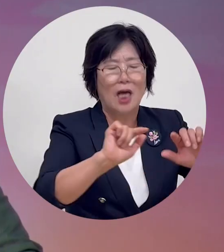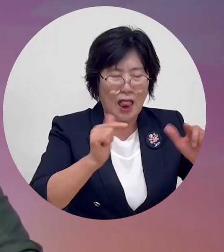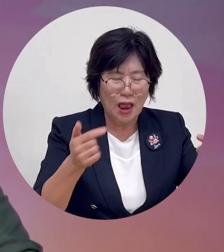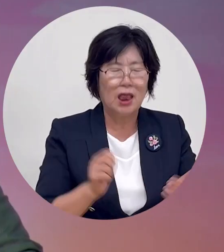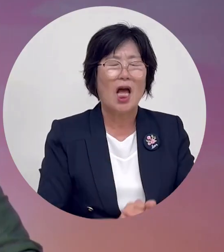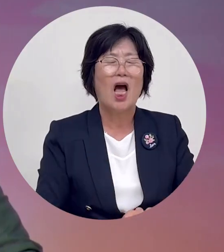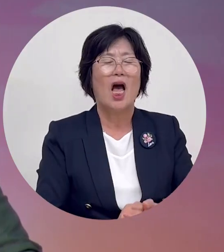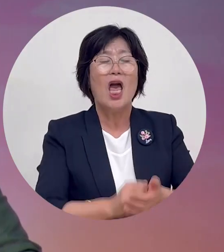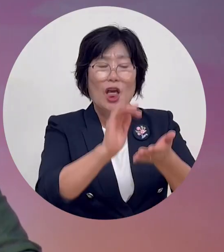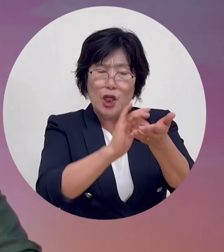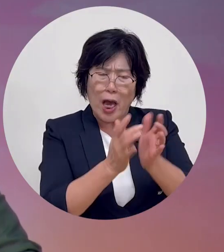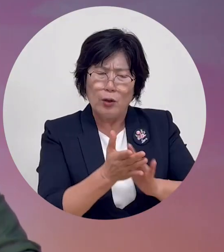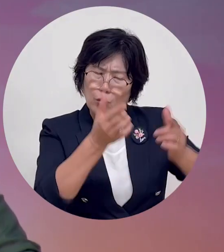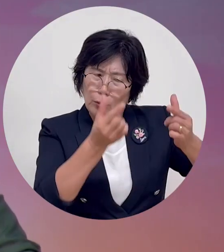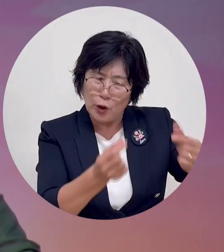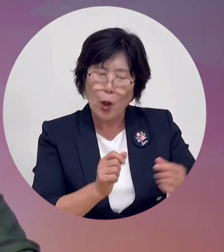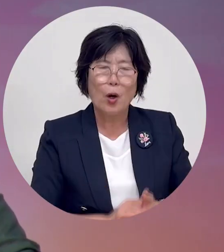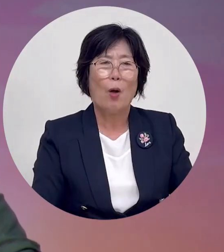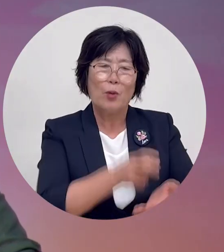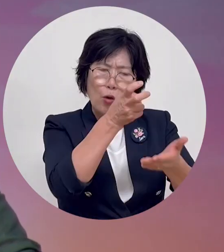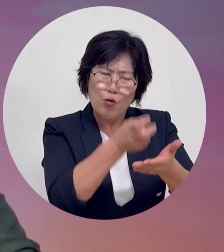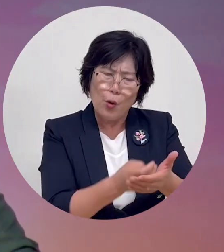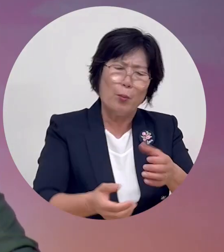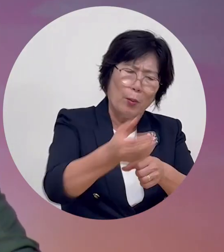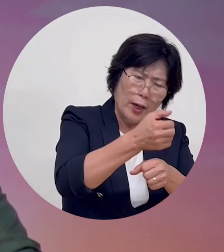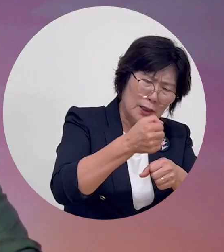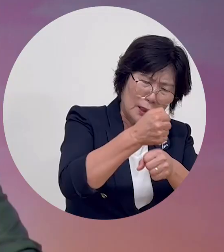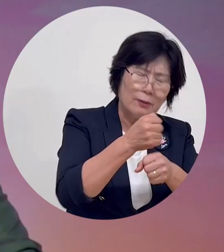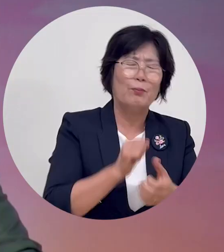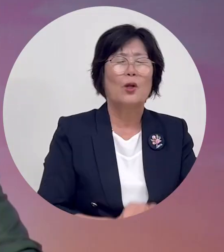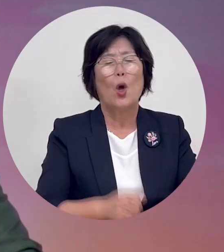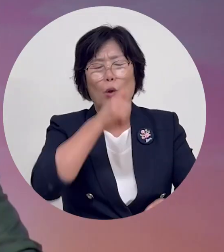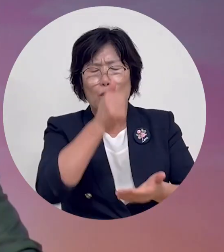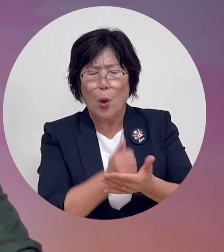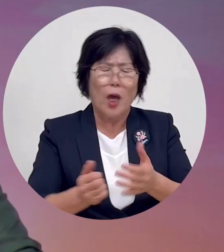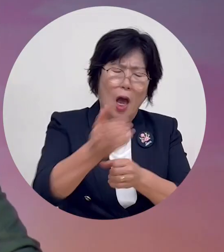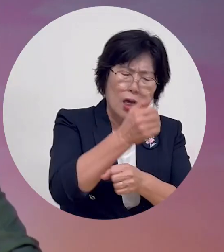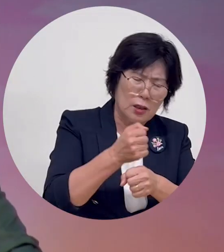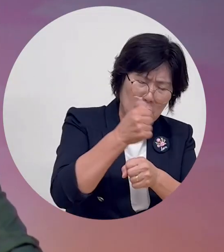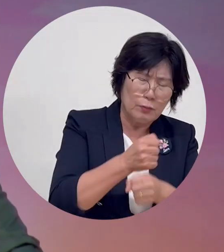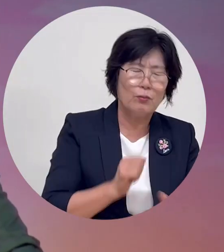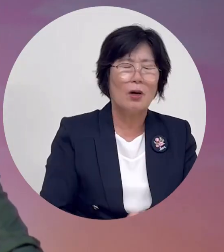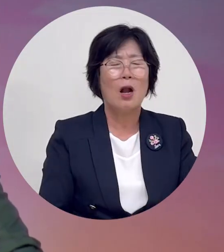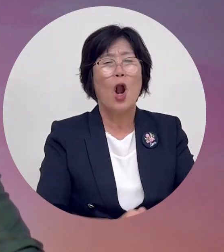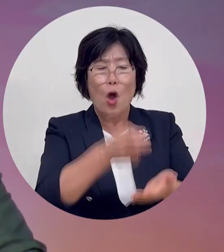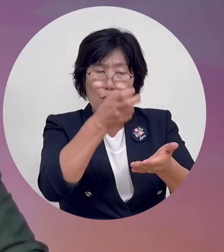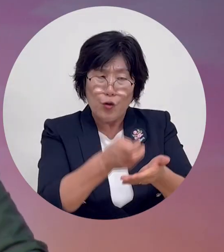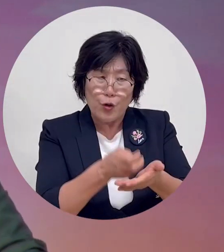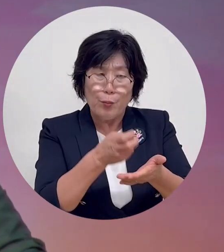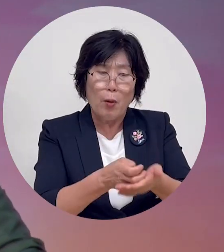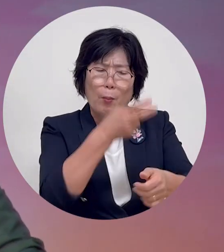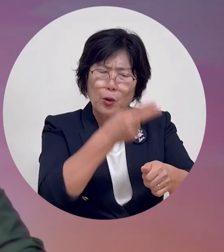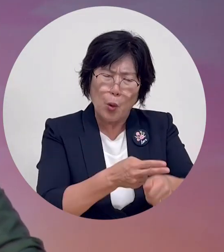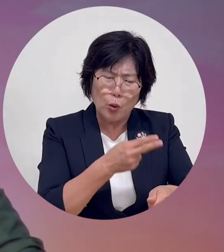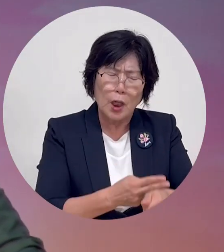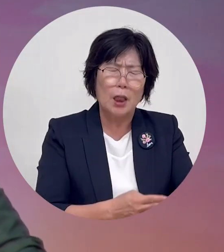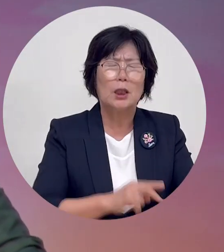예수님처럼 율법의 짐, 죄의 짐을 율법 교사들이 졌다 안 졌다?